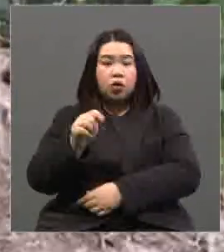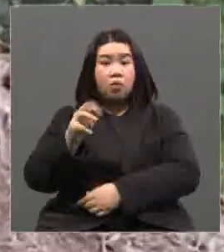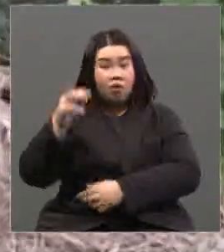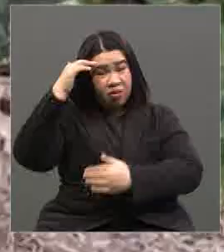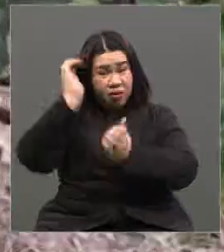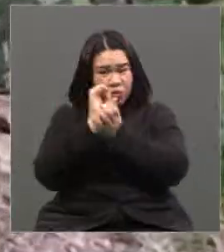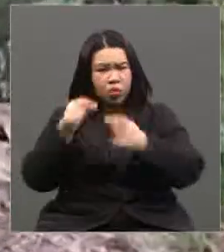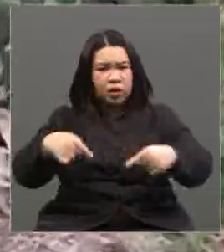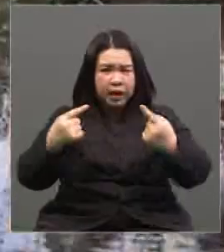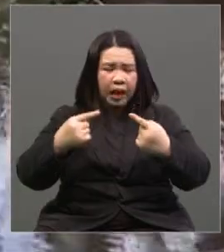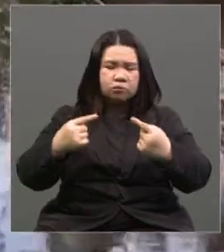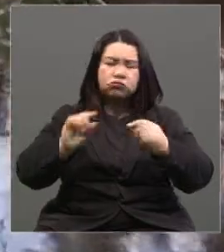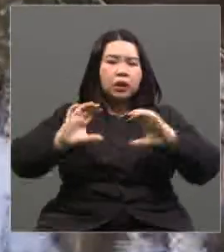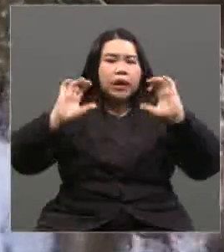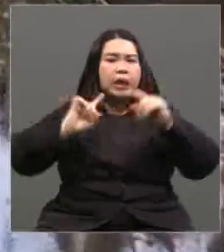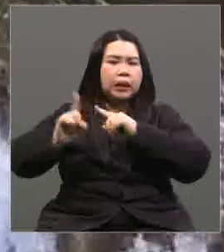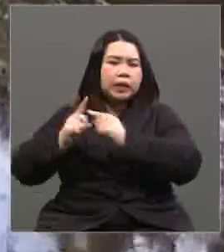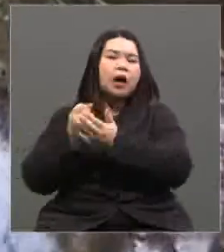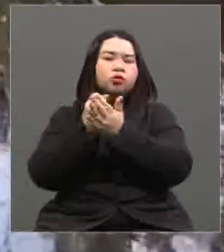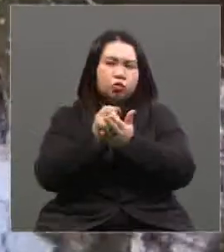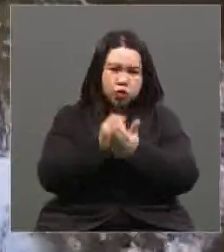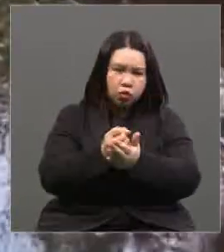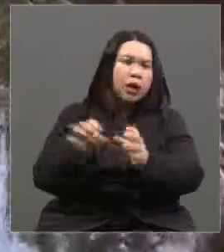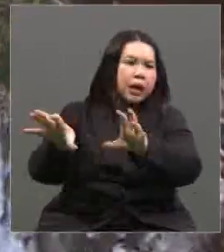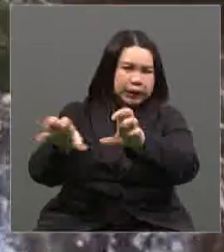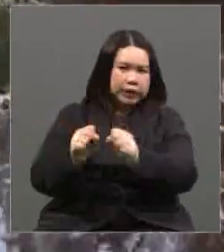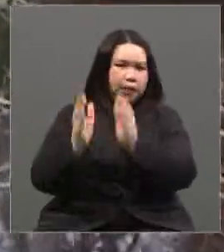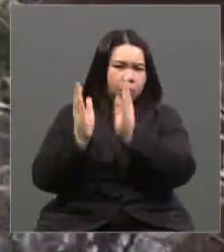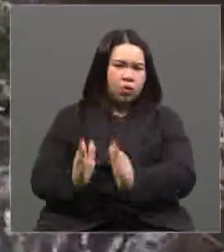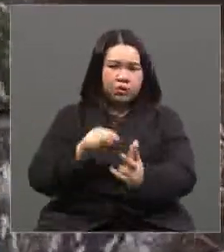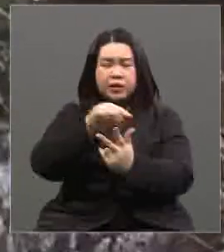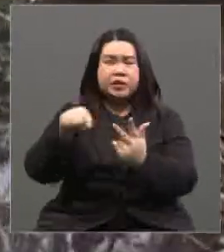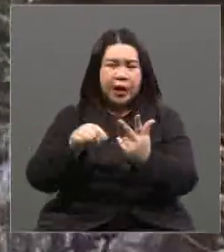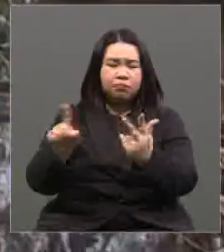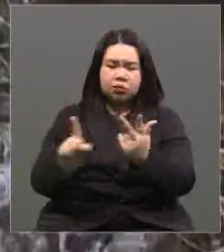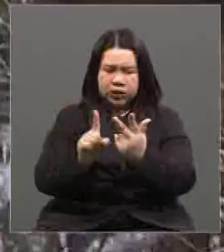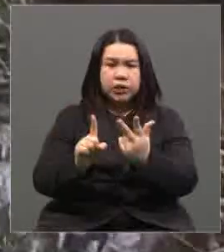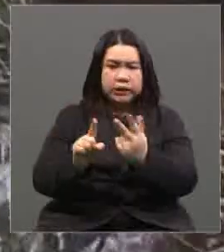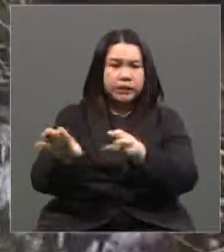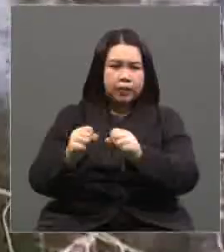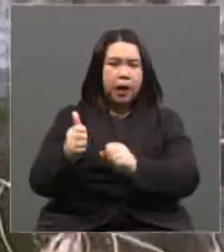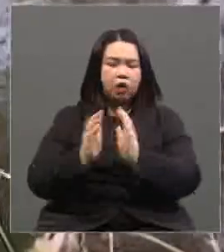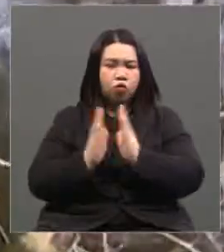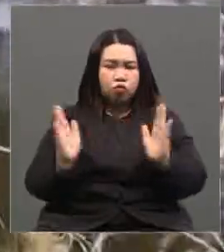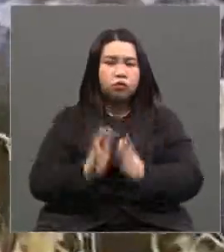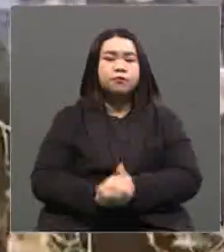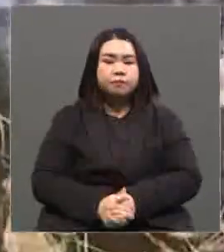ข้าราชการทุกระดับที่ให้ความสนใจในคดีนี้จนกระทั่งสามารถจับกุมตัวคนร้ายได้ทั้งหมดนะครับ